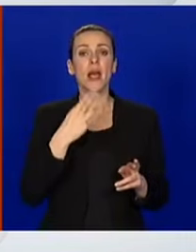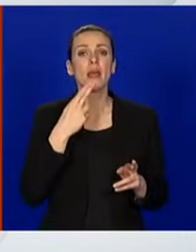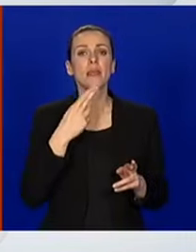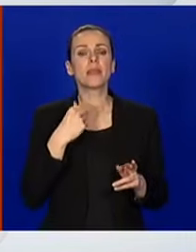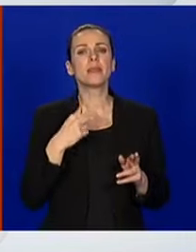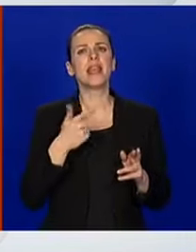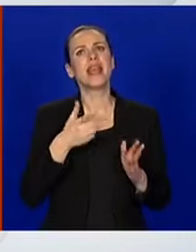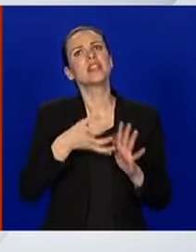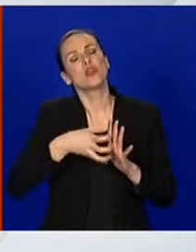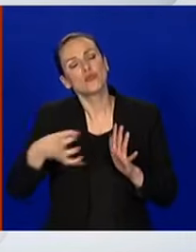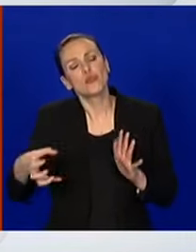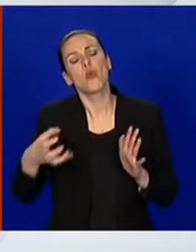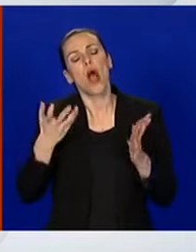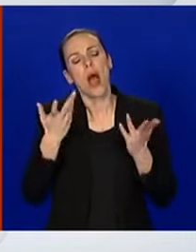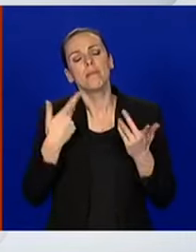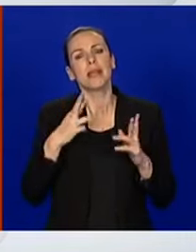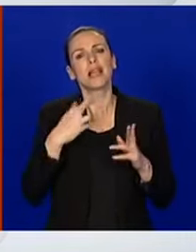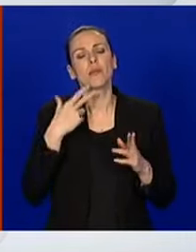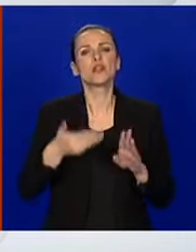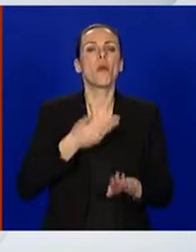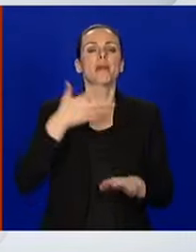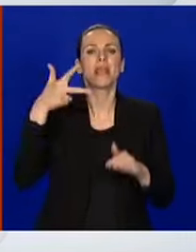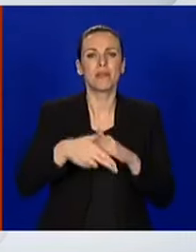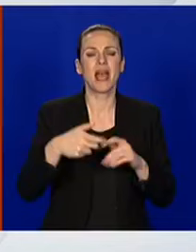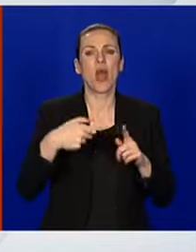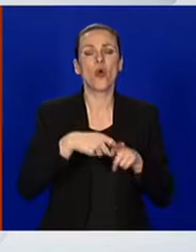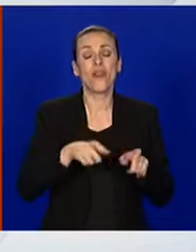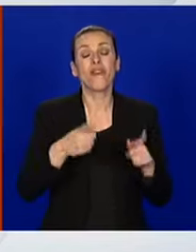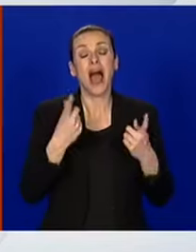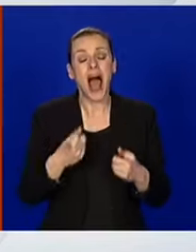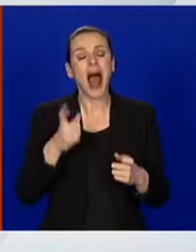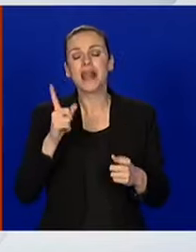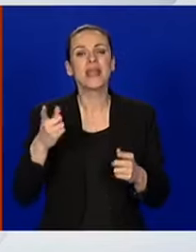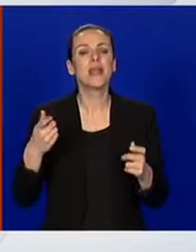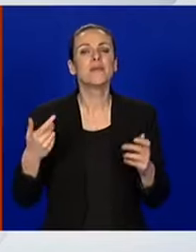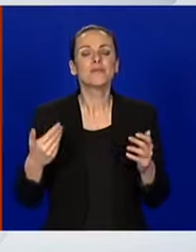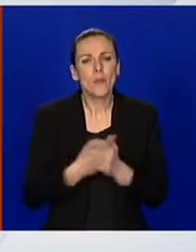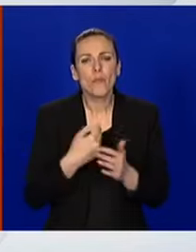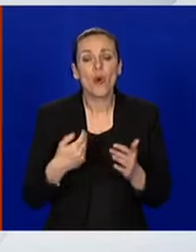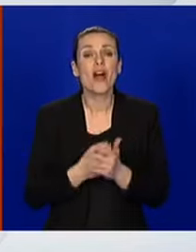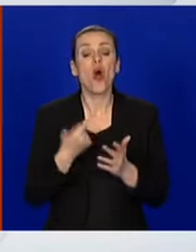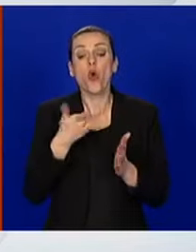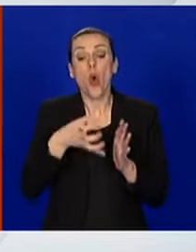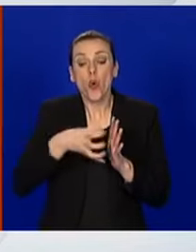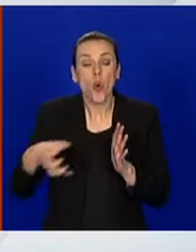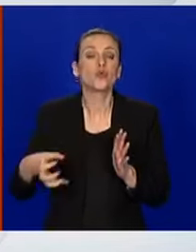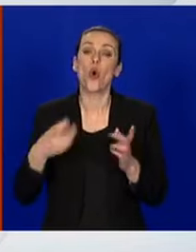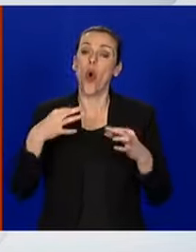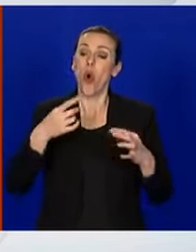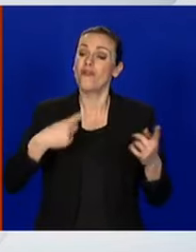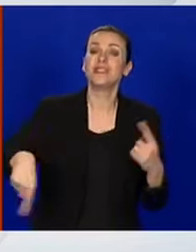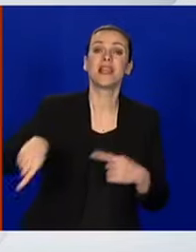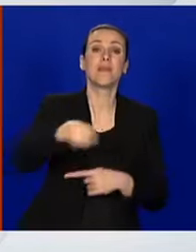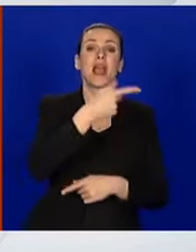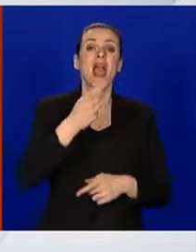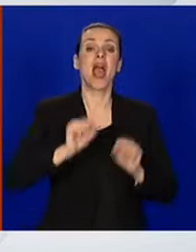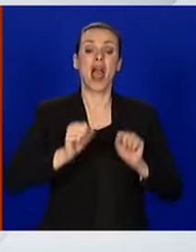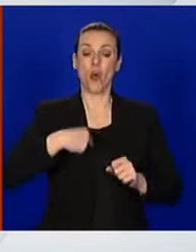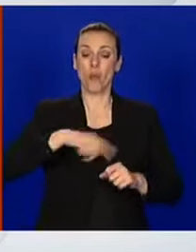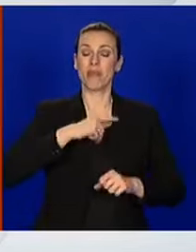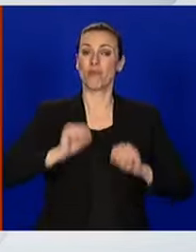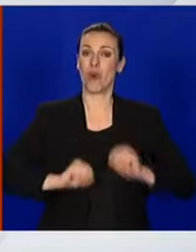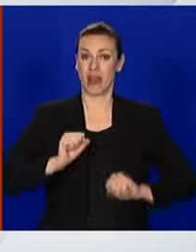trajati predugo, a ono što treba stalno ponavljati je da najvećim dijelom koliko dugo će trajati ovisi o ponašanju nas